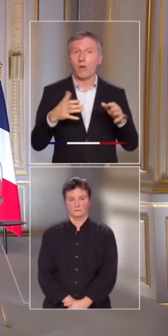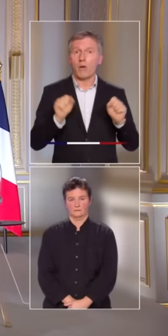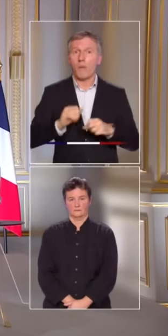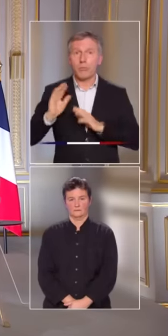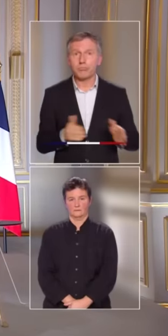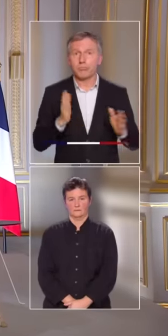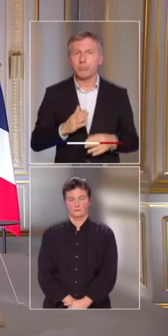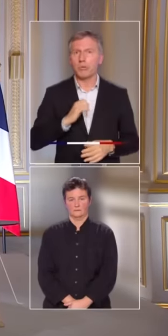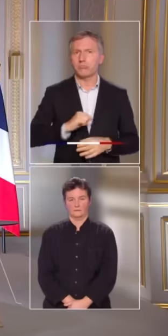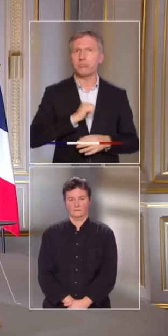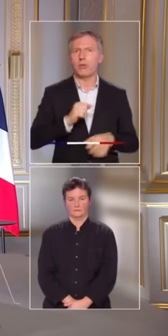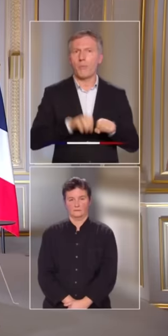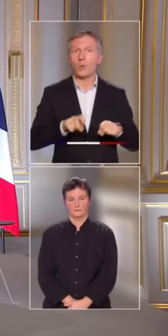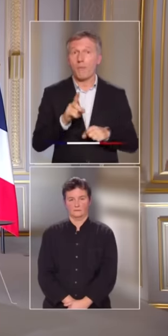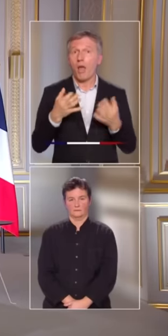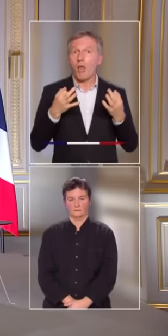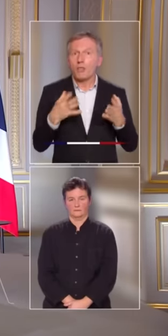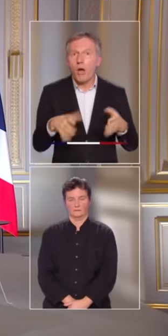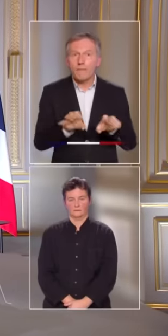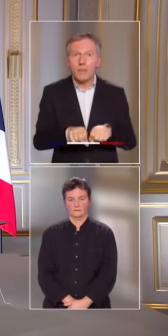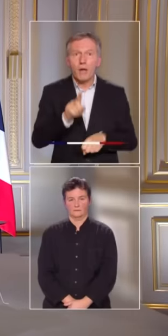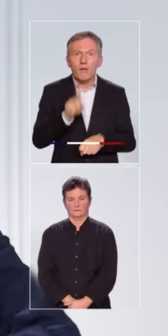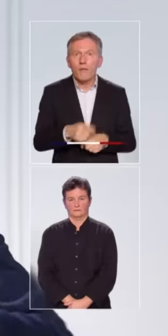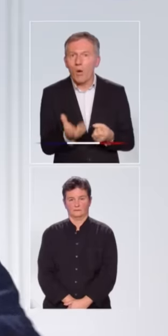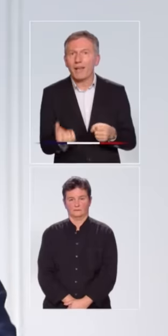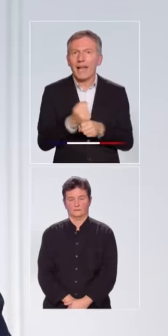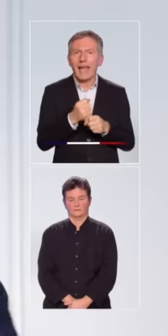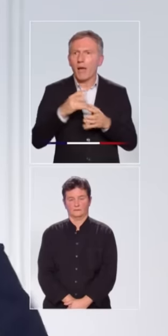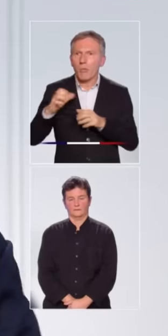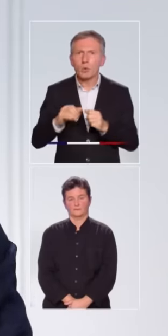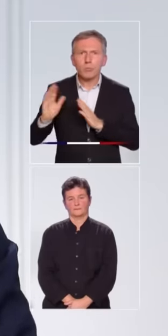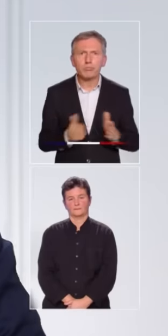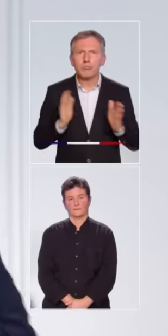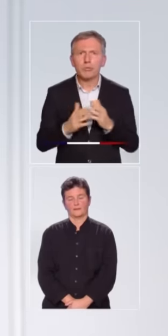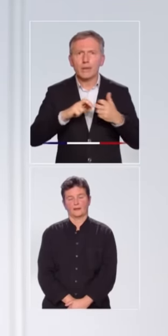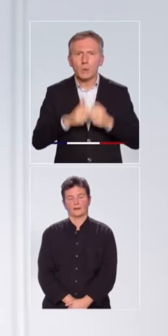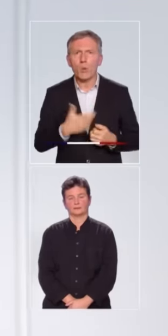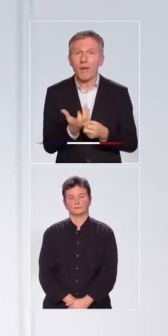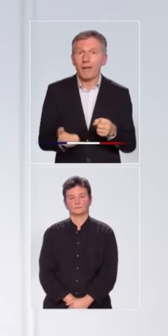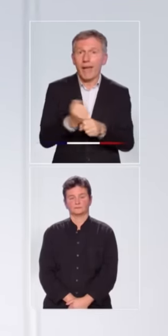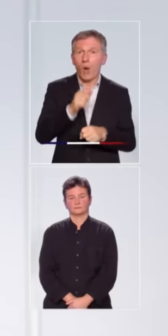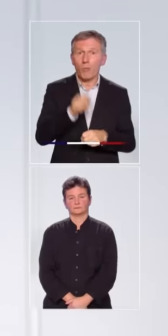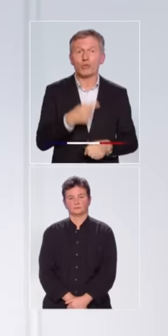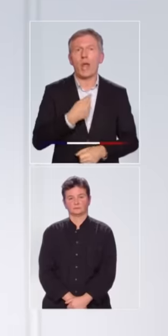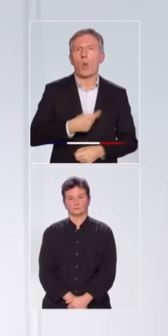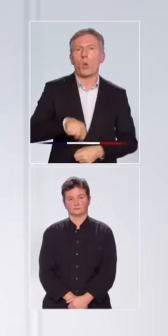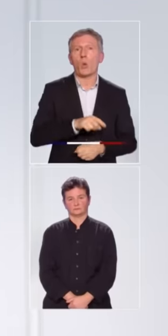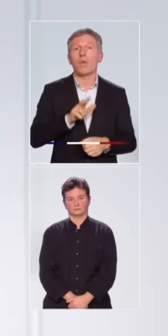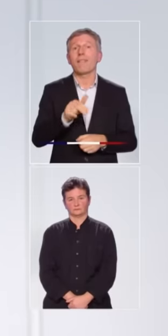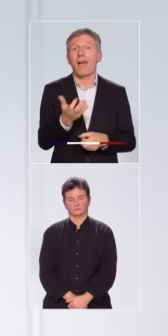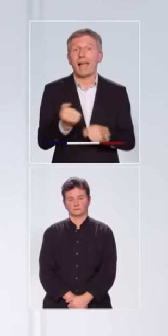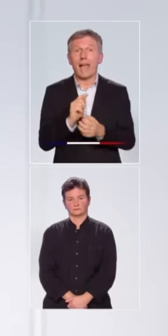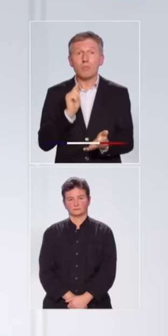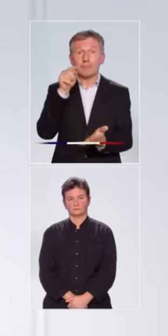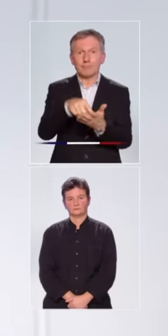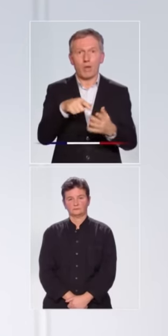cadences, mais surtout, ça met du temps à faire, parce qu'il faut créer de nouvelles lignes, de nouvelles structures de production. C'est pourquoi on a décidé qu'on allait les créer en Ukraine,